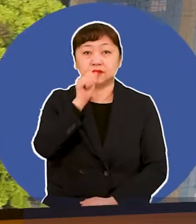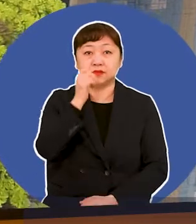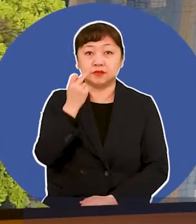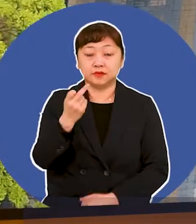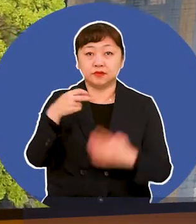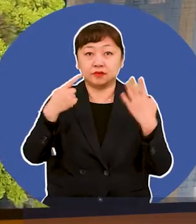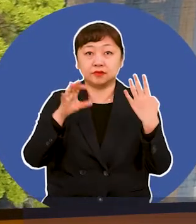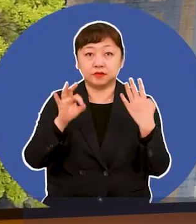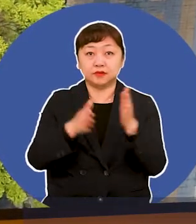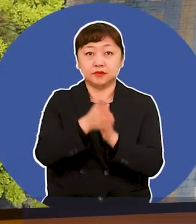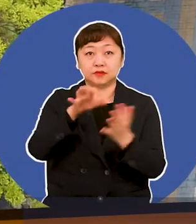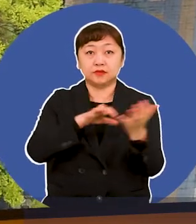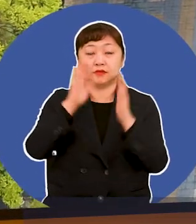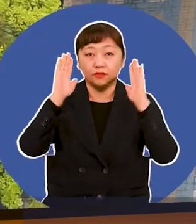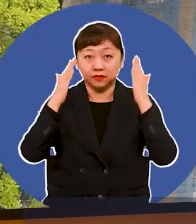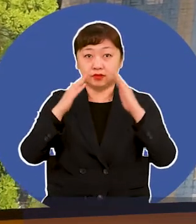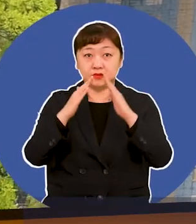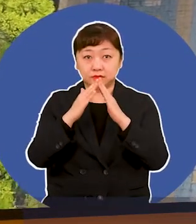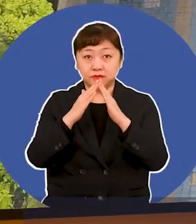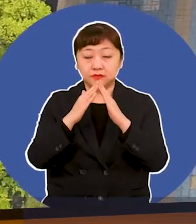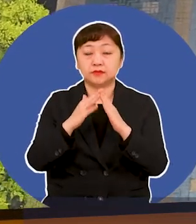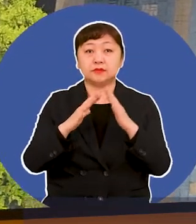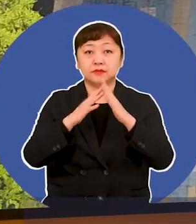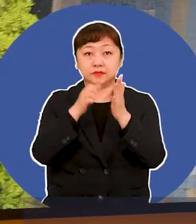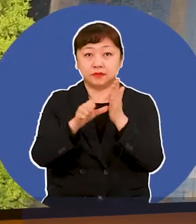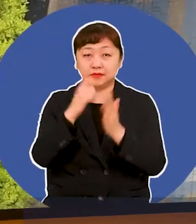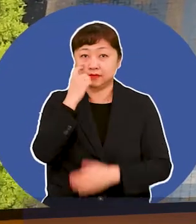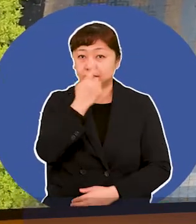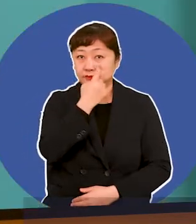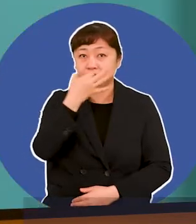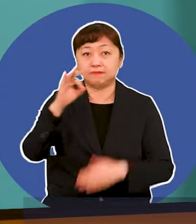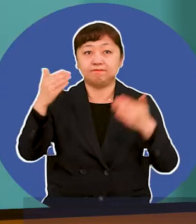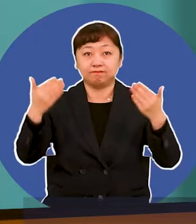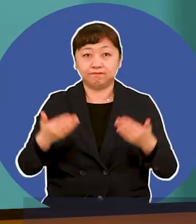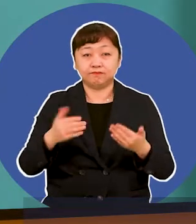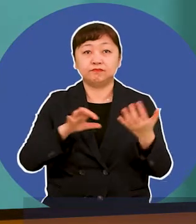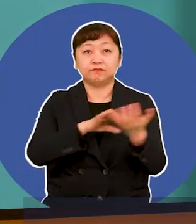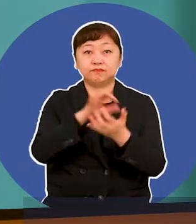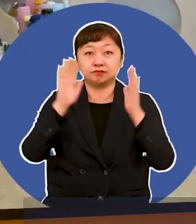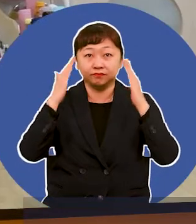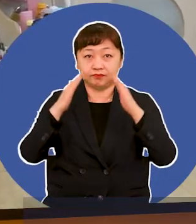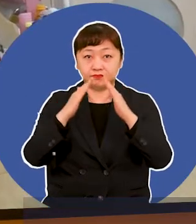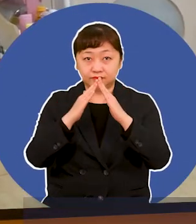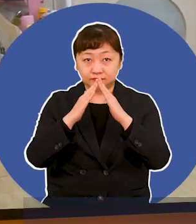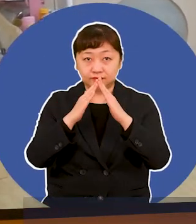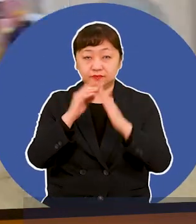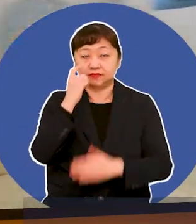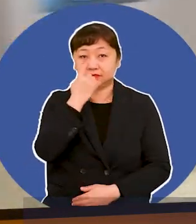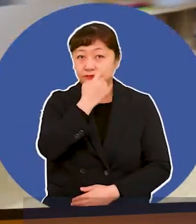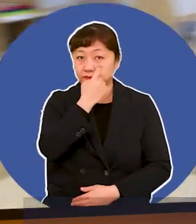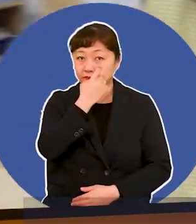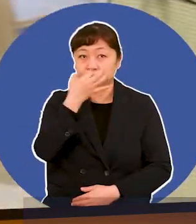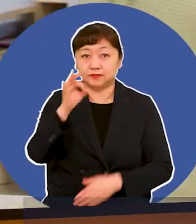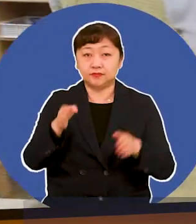시립 구름산 어린이집이 제로에너지 건축물 인증을 받았습니다 구름산 어린이집은 제로에너지 인증